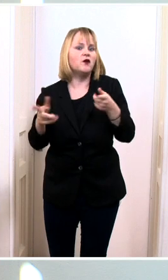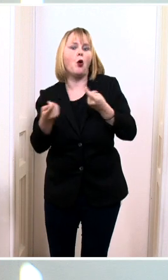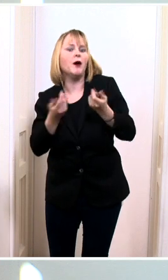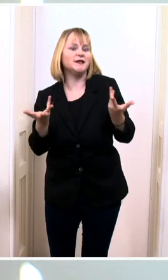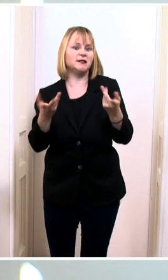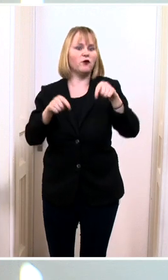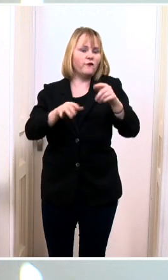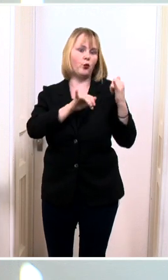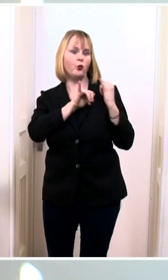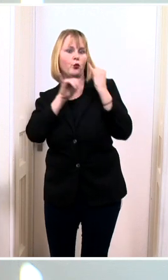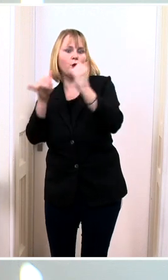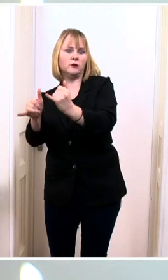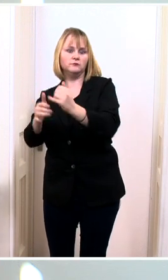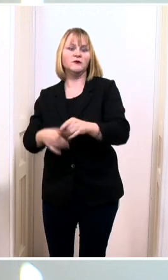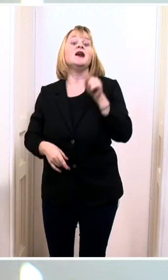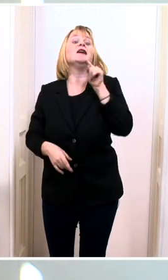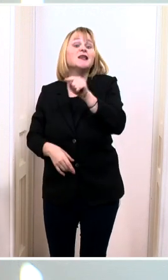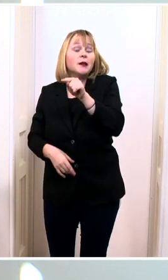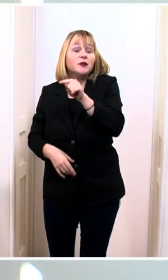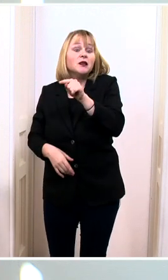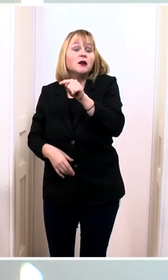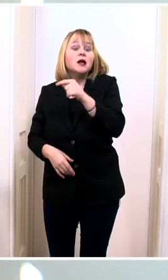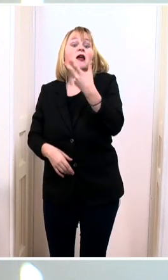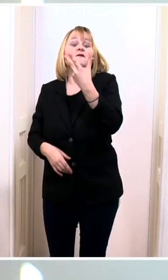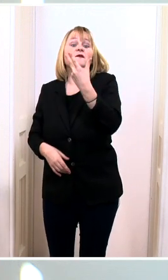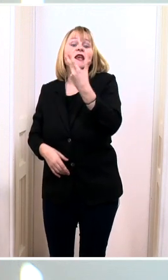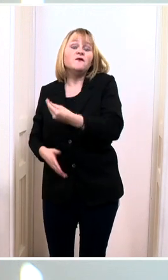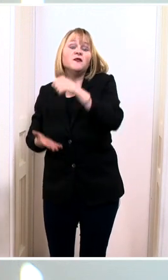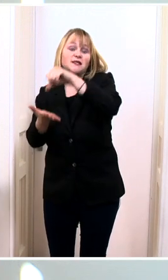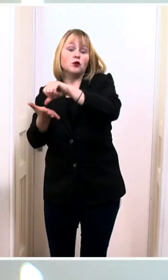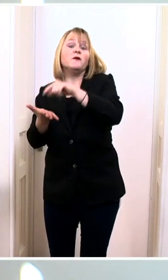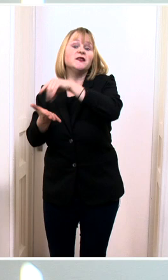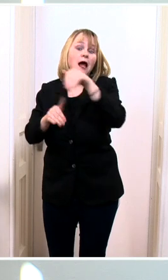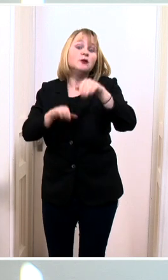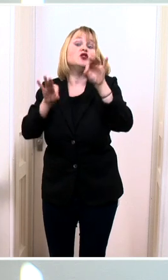Es wird dort auch noch Möglichkeiten geben, Hilfe in Anspruch zu nehmen,